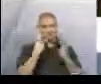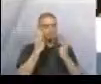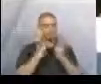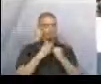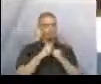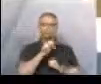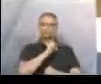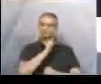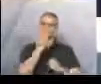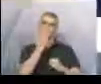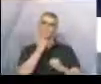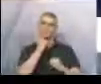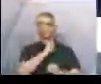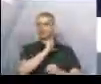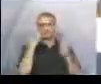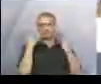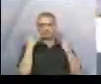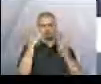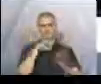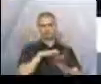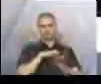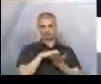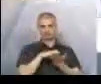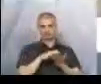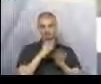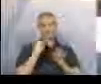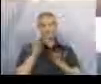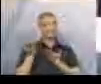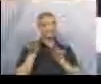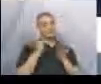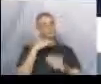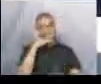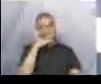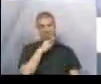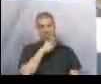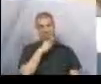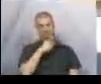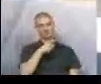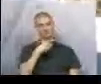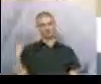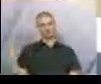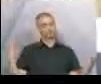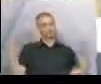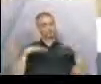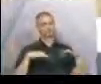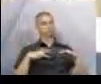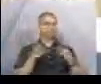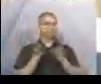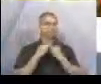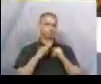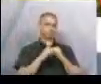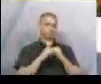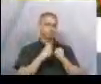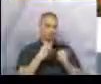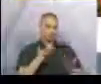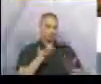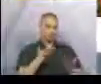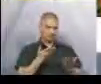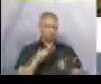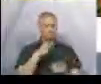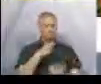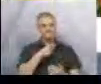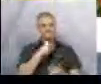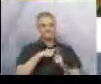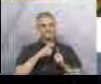הוא הערך הישראלי המרכזי, וסדר הפסח הוא התכנסות משפחתית, והוא התפיסה של